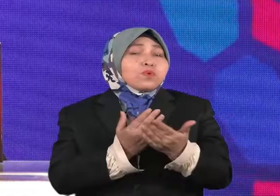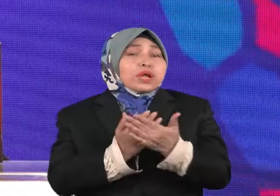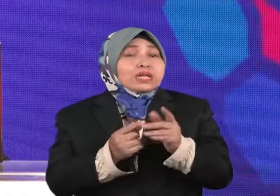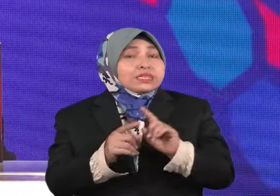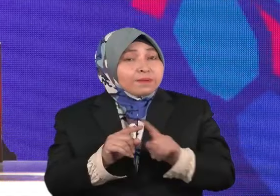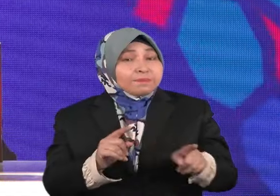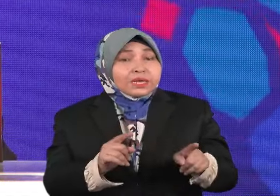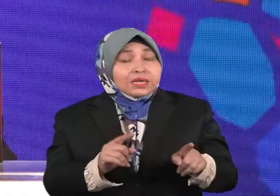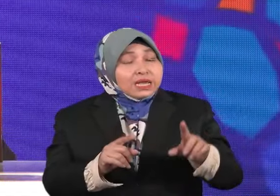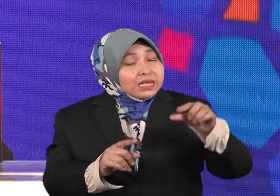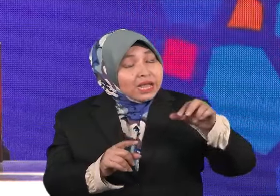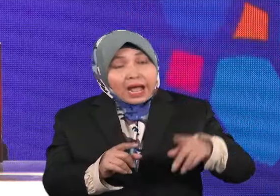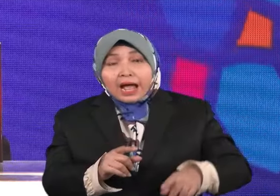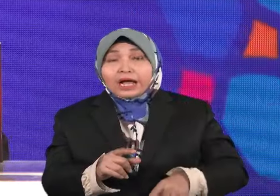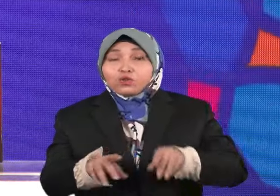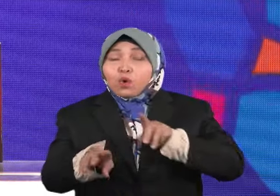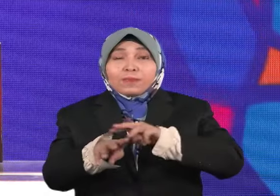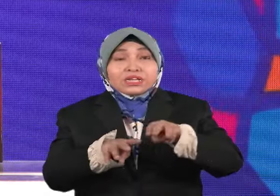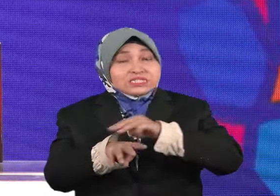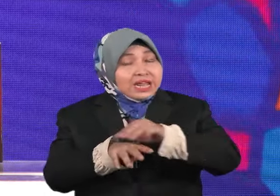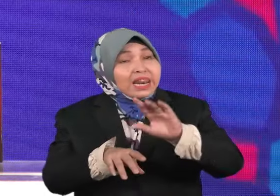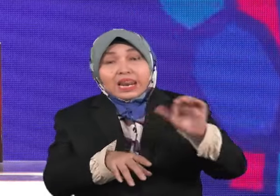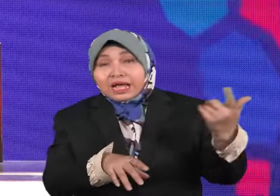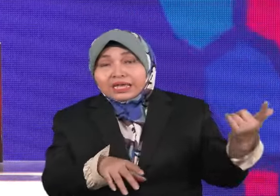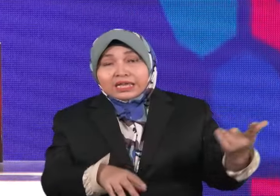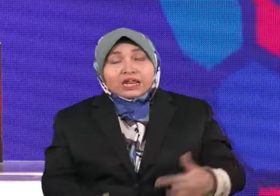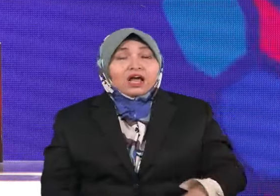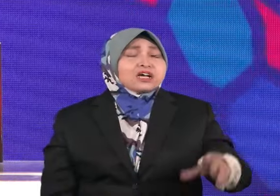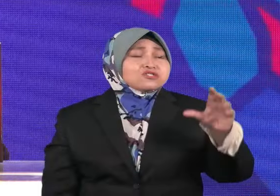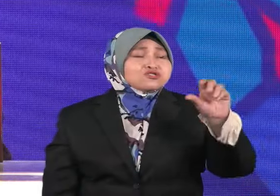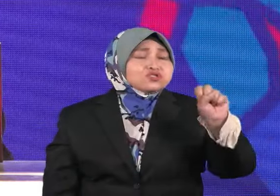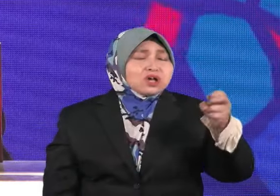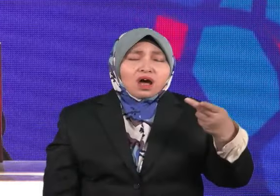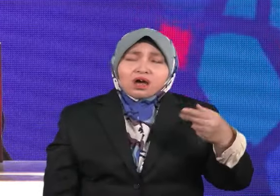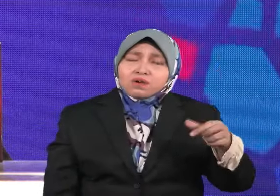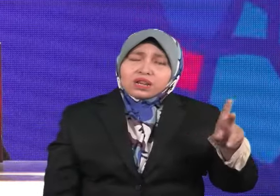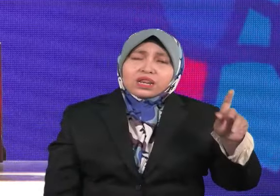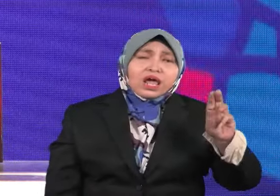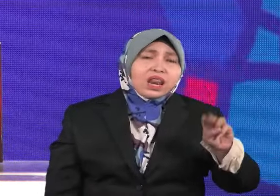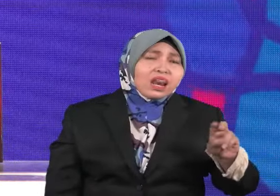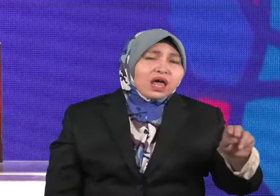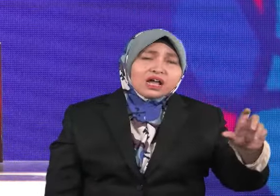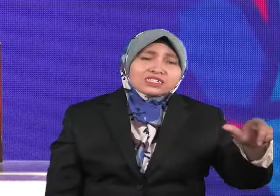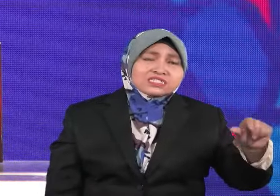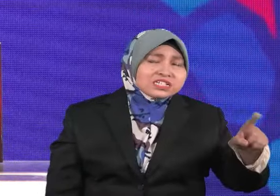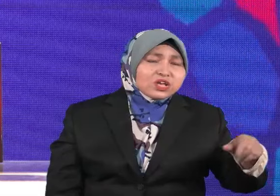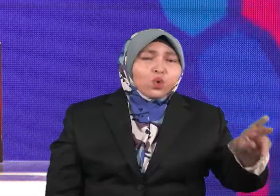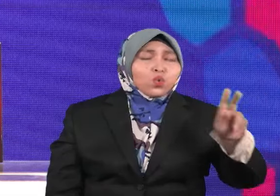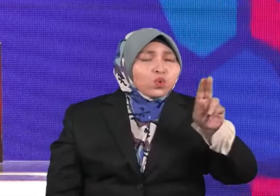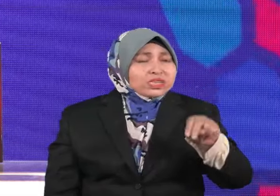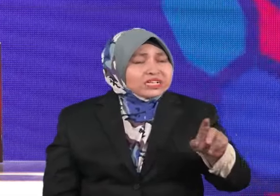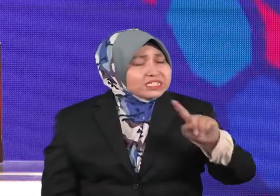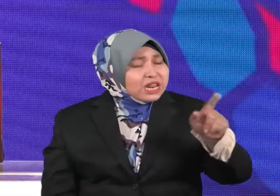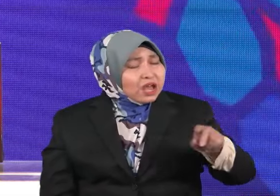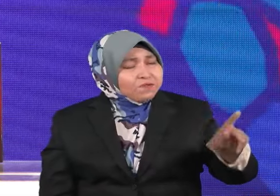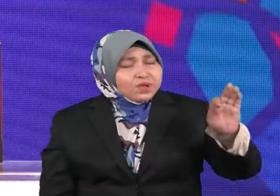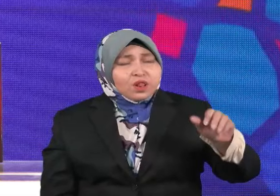qiraat lain. Riwayat lain. Syahr Ramadan alladhi unzila